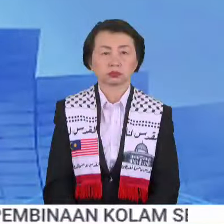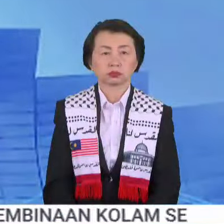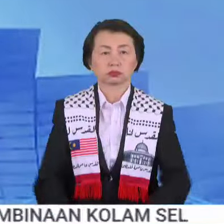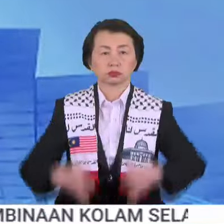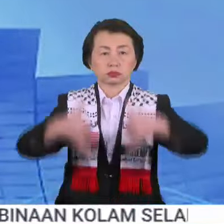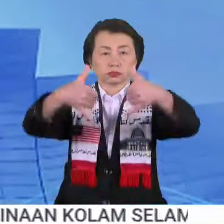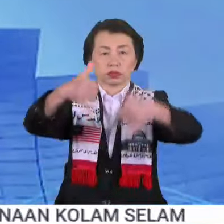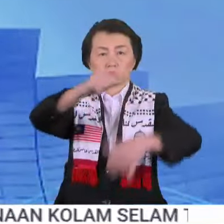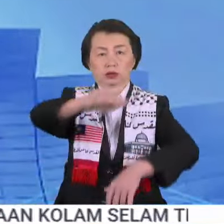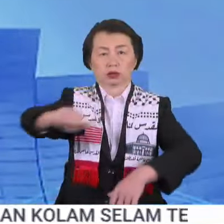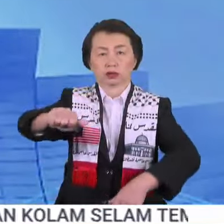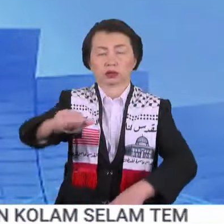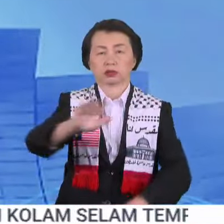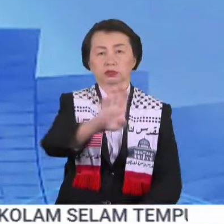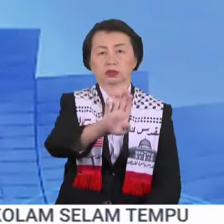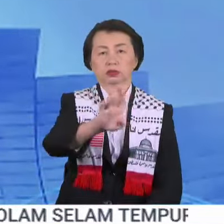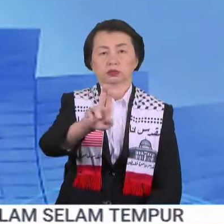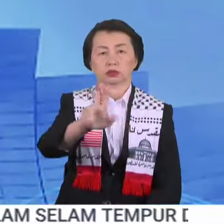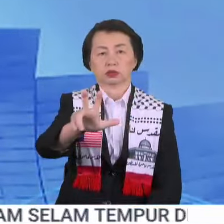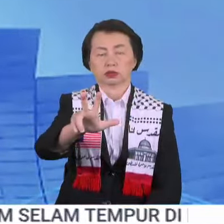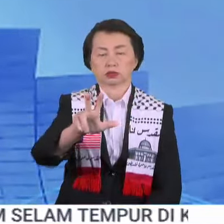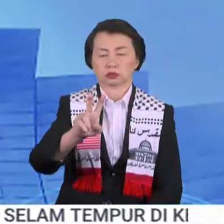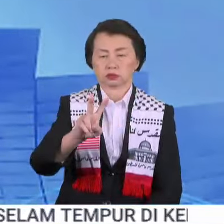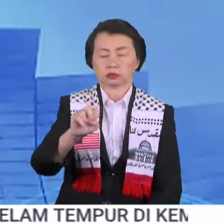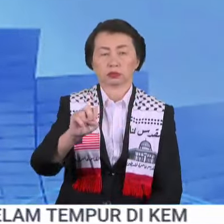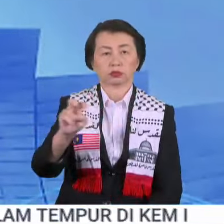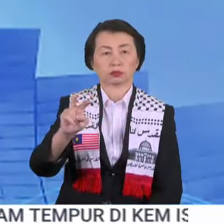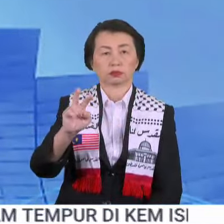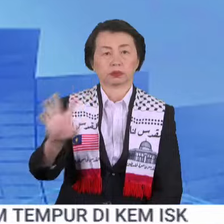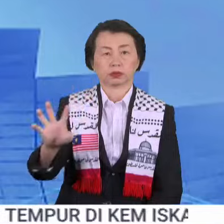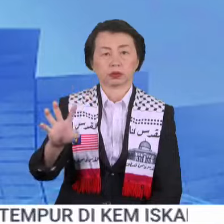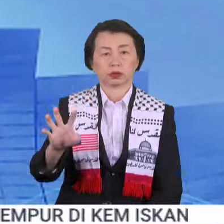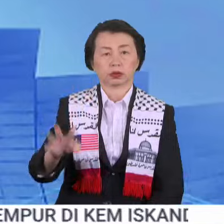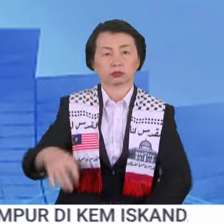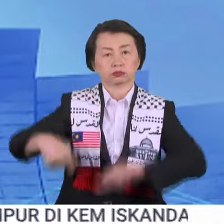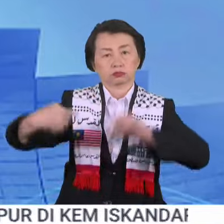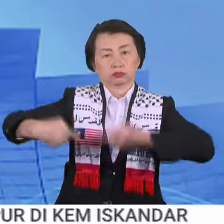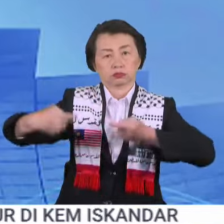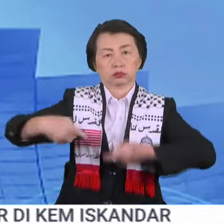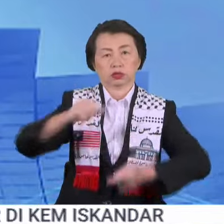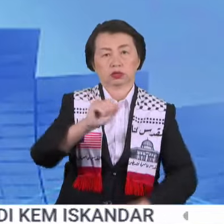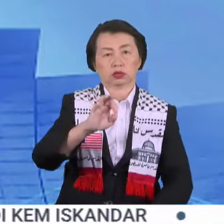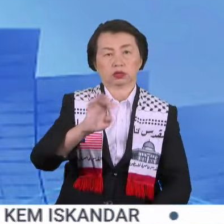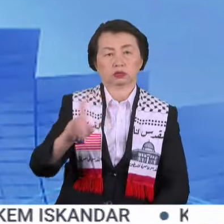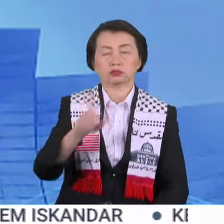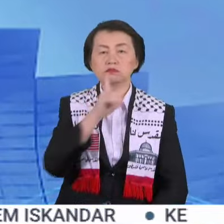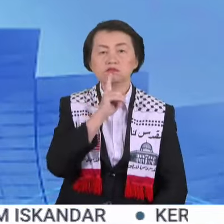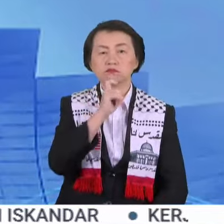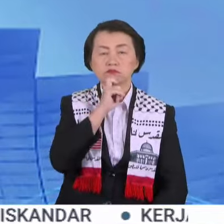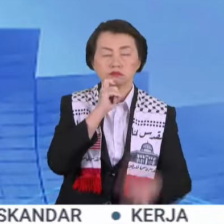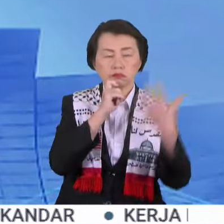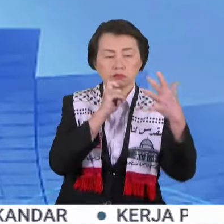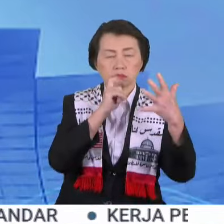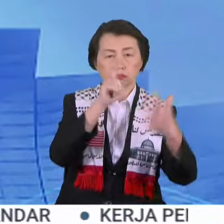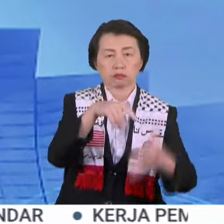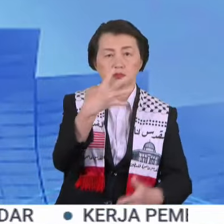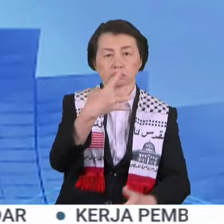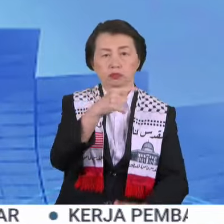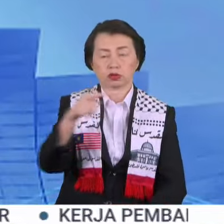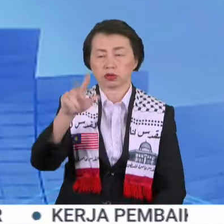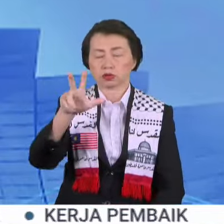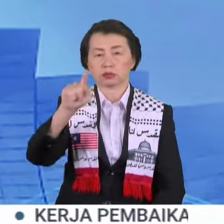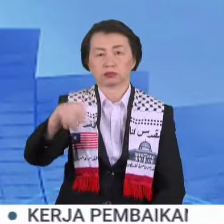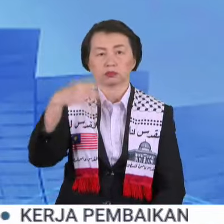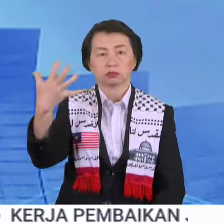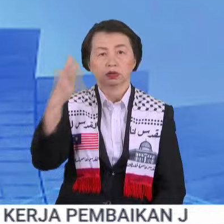Piala Asia bawah 23 2024. Semua perlawanan saingan AFC yang berlangsung di Qatar pada 15 April hingga 3 Mei ini